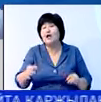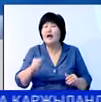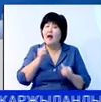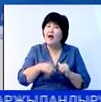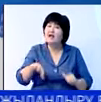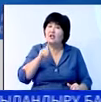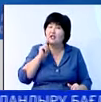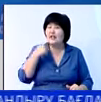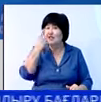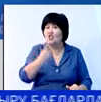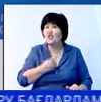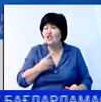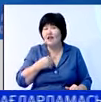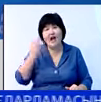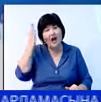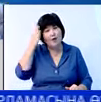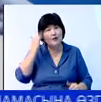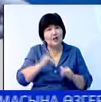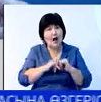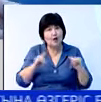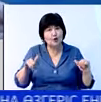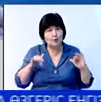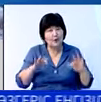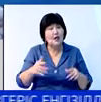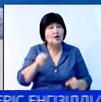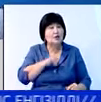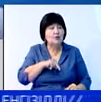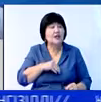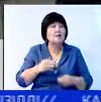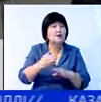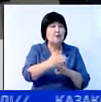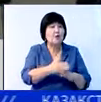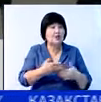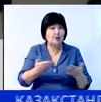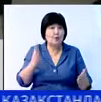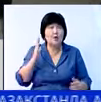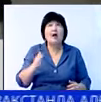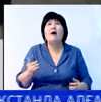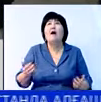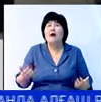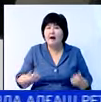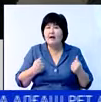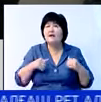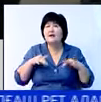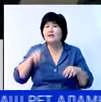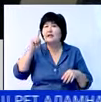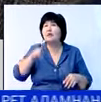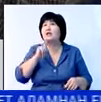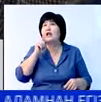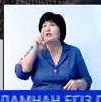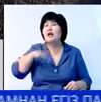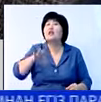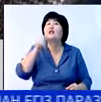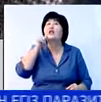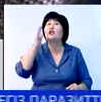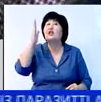жастардың жеке қабілеттілігін арттыру барысында жұмыстарымызбен бөлісетін боламыз. Алғыр істің тетігін білетін жастар елдің